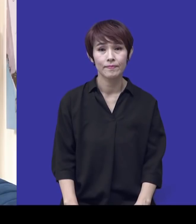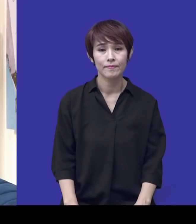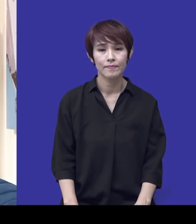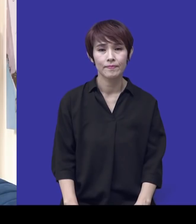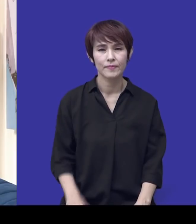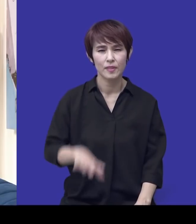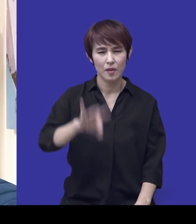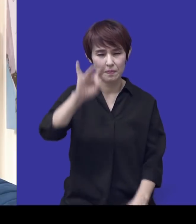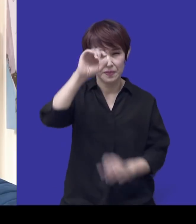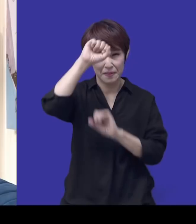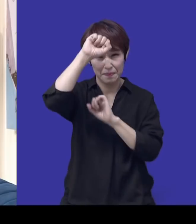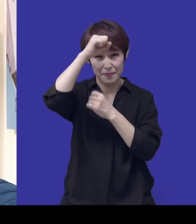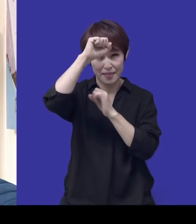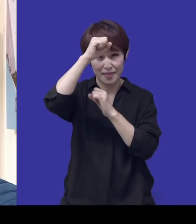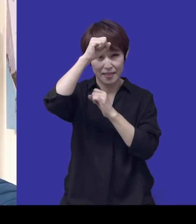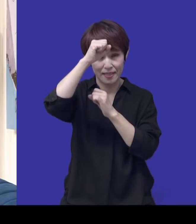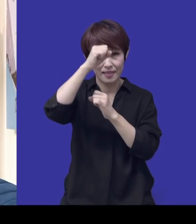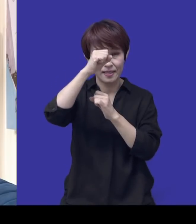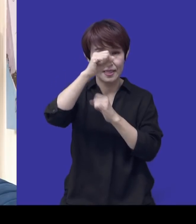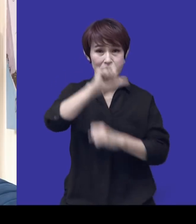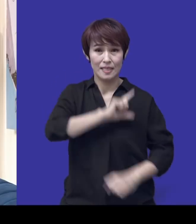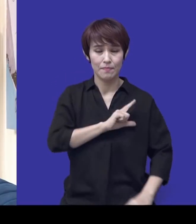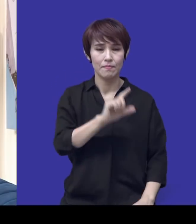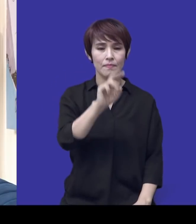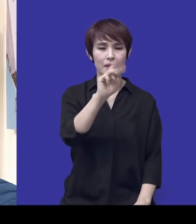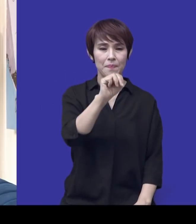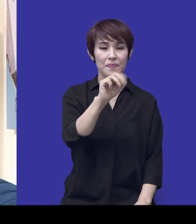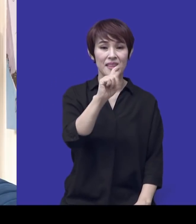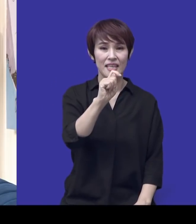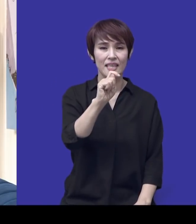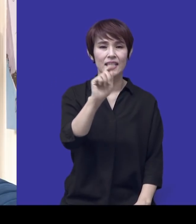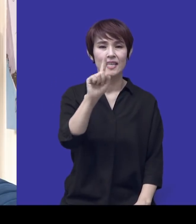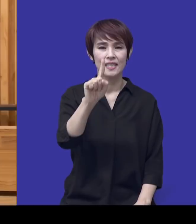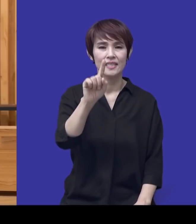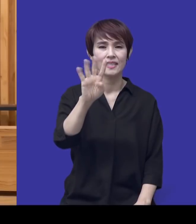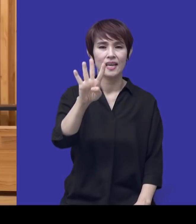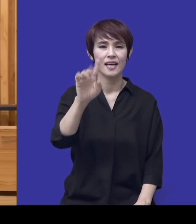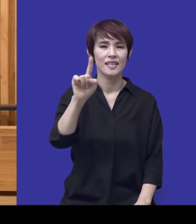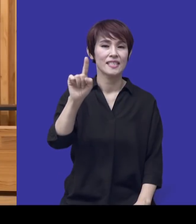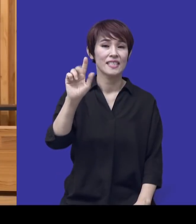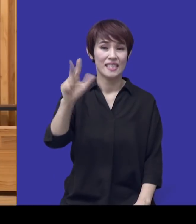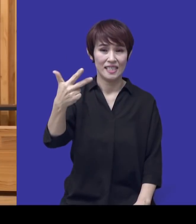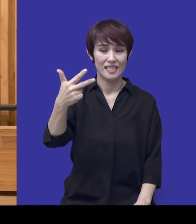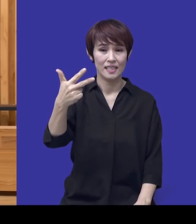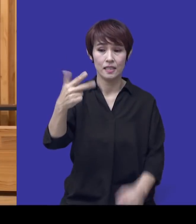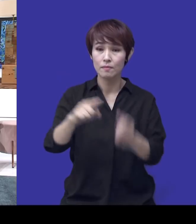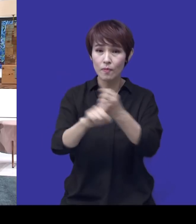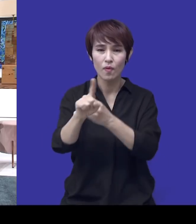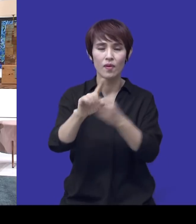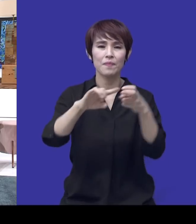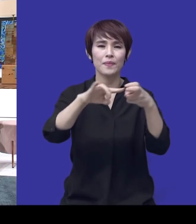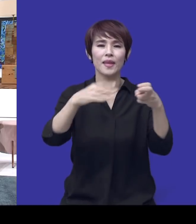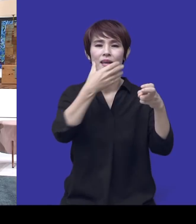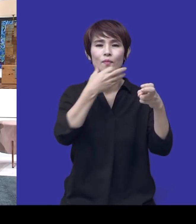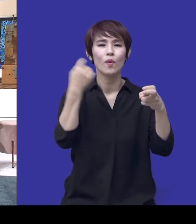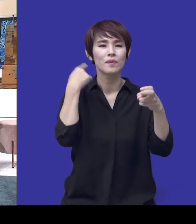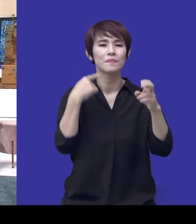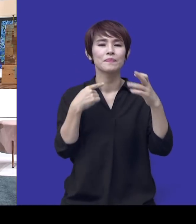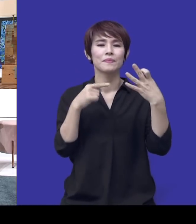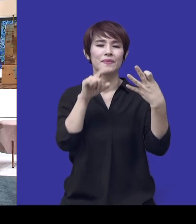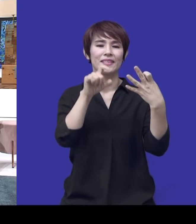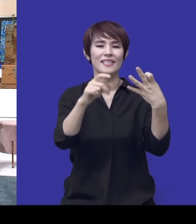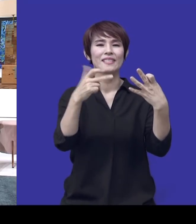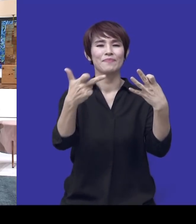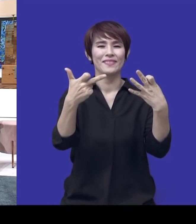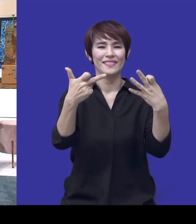그때 맨 처음 신발이 MT1417이었어요. 그 신발 이름이 예. 그 마태복음 14장 17절 이런 말씀을